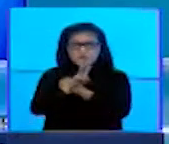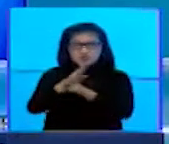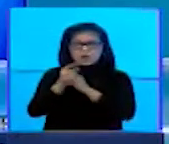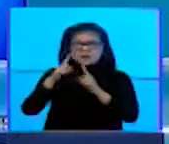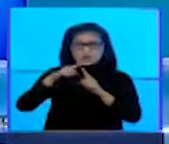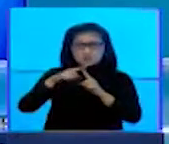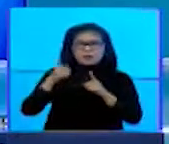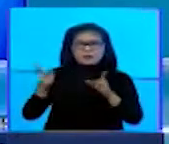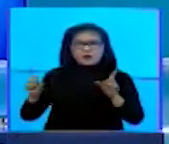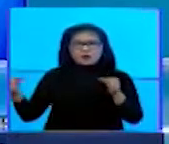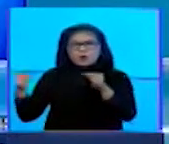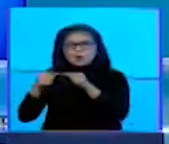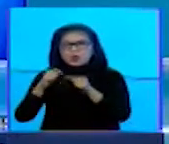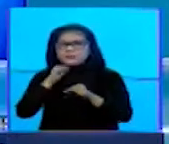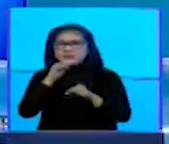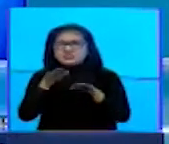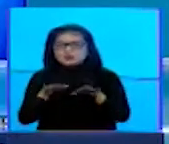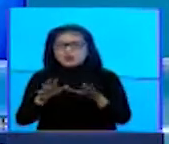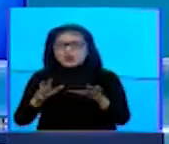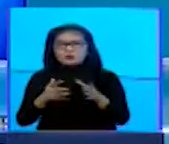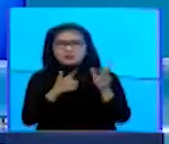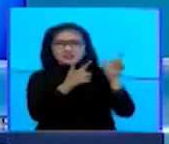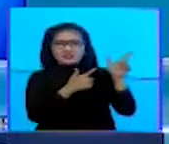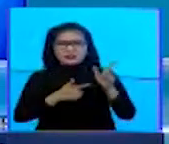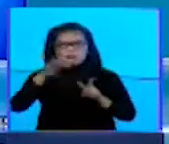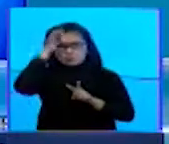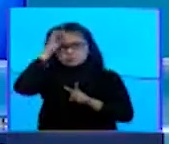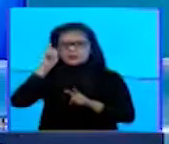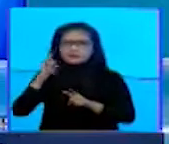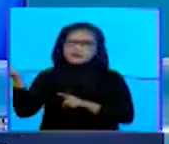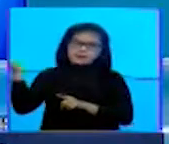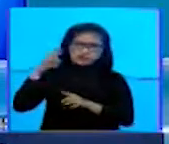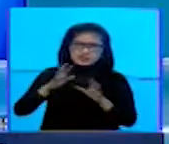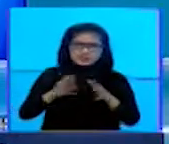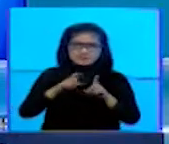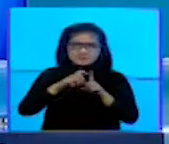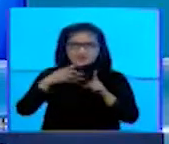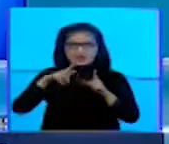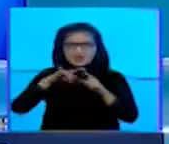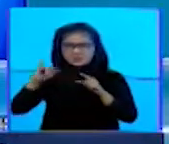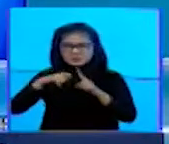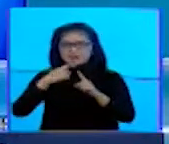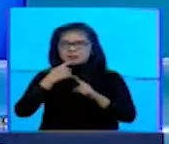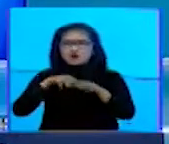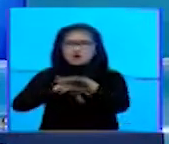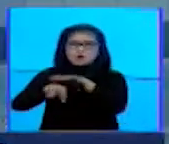para pensiunan anggota TNI Polri. Dan berikut penelusuran tim delik dalam badai korupsi Asabri.